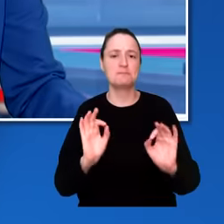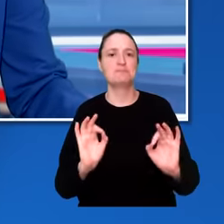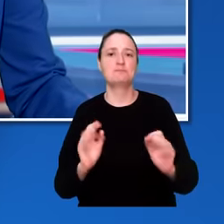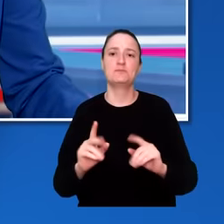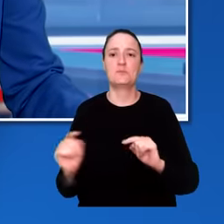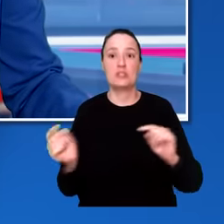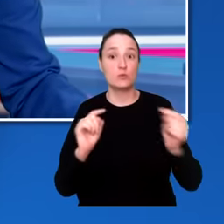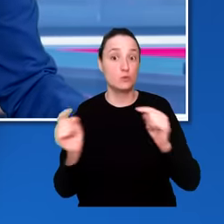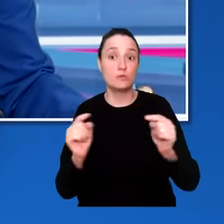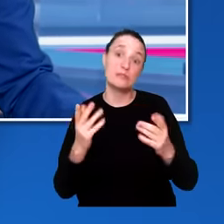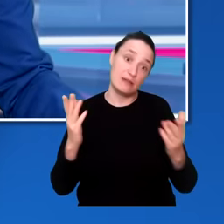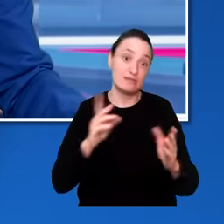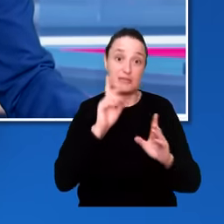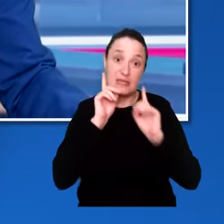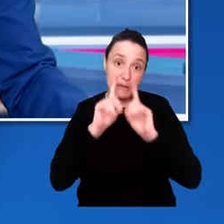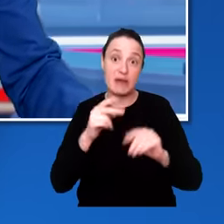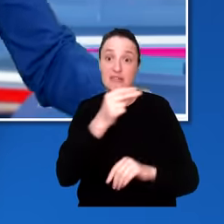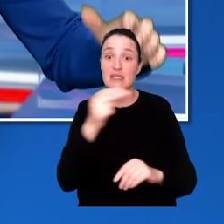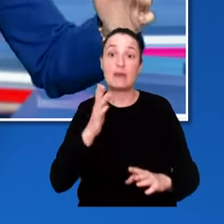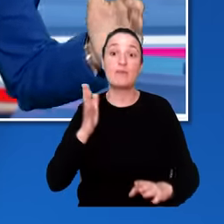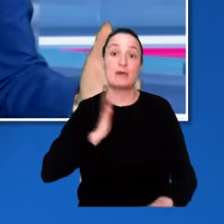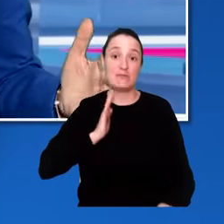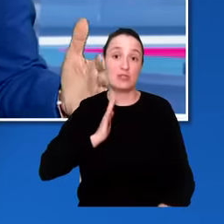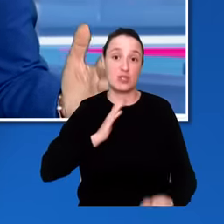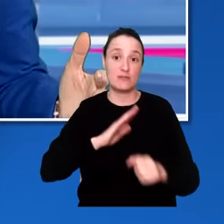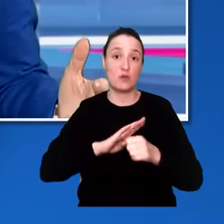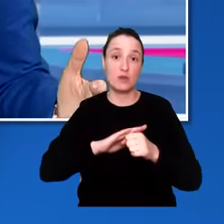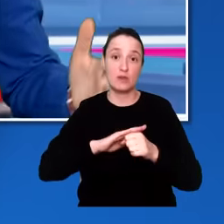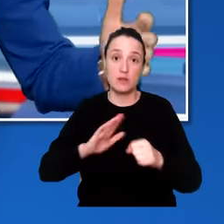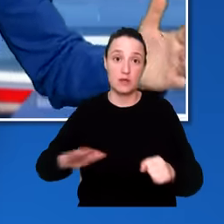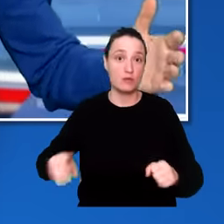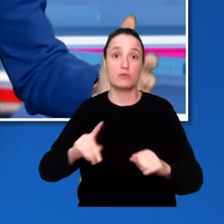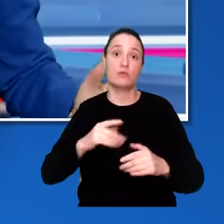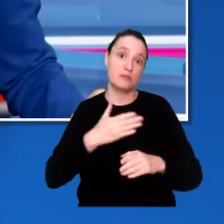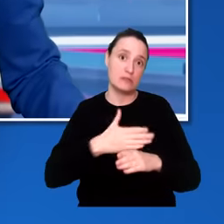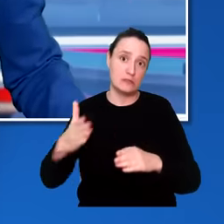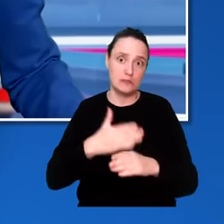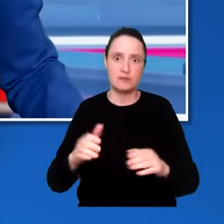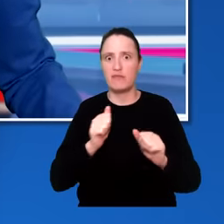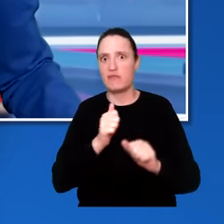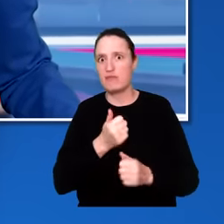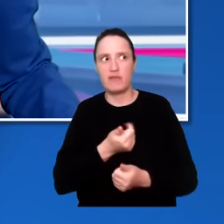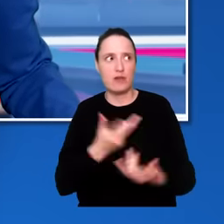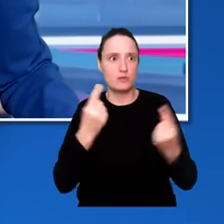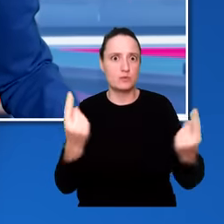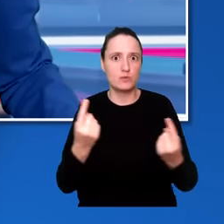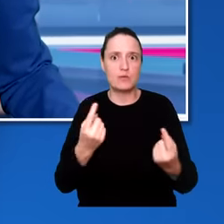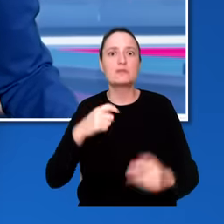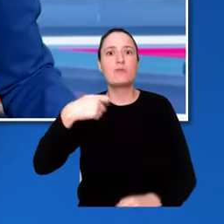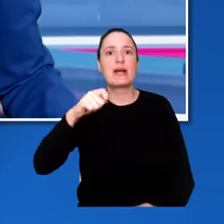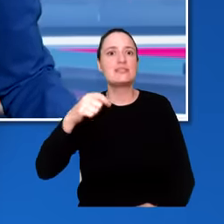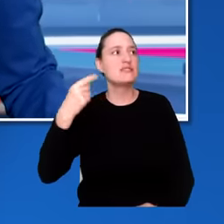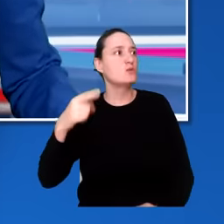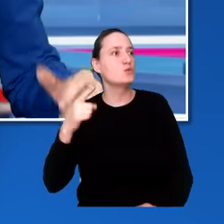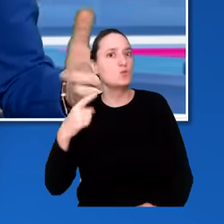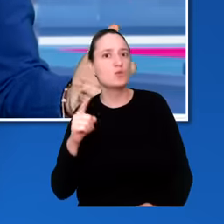zaczynamy, kontynuujemy tak naprawdę temat bezpieczeństwa. Wiele się dzieje. Dziś prezydent Andrzej Duda w